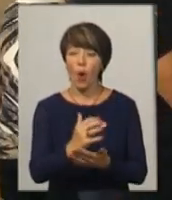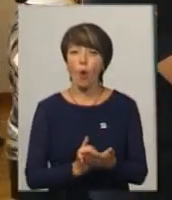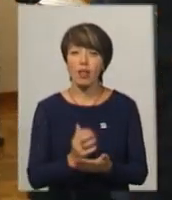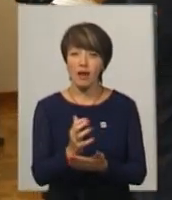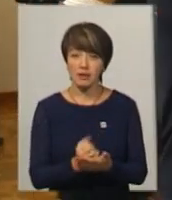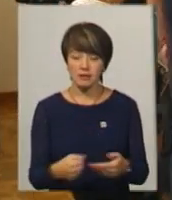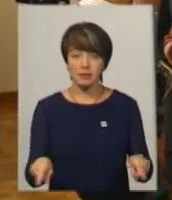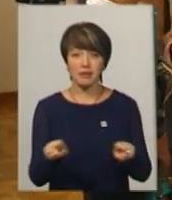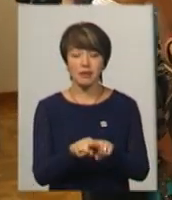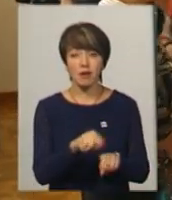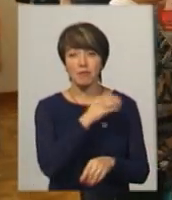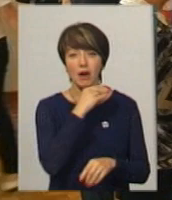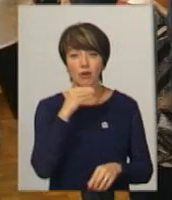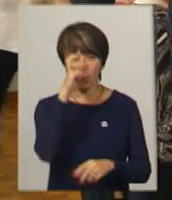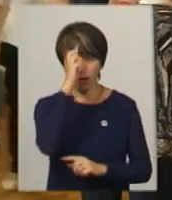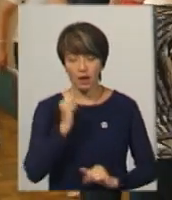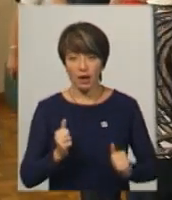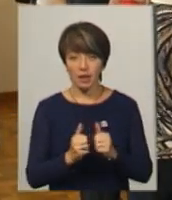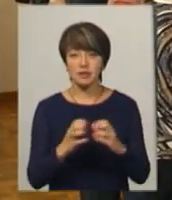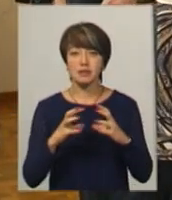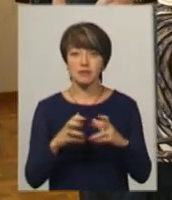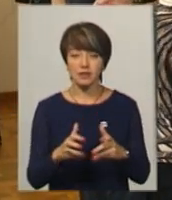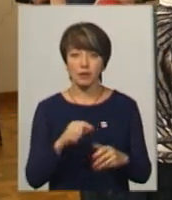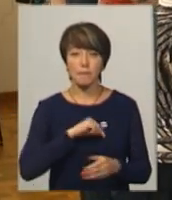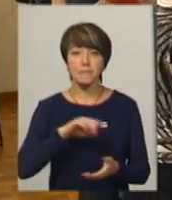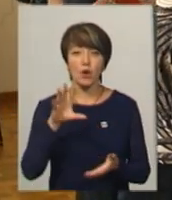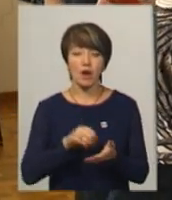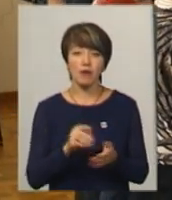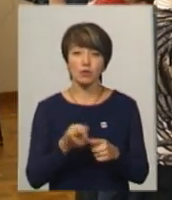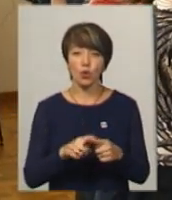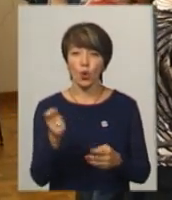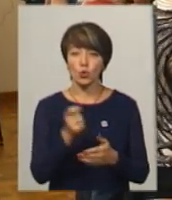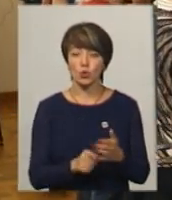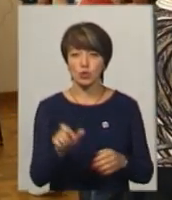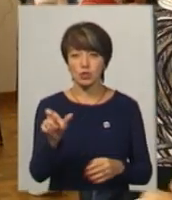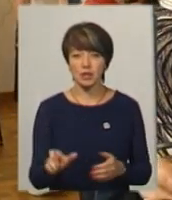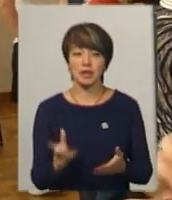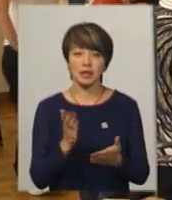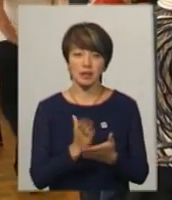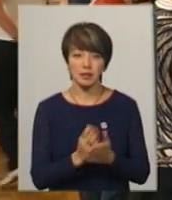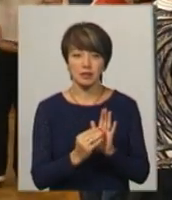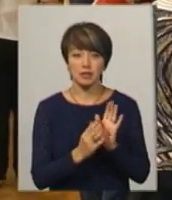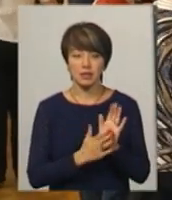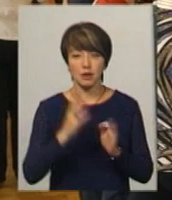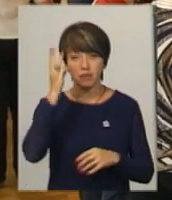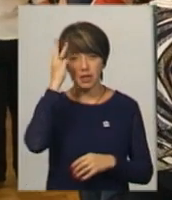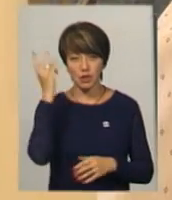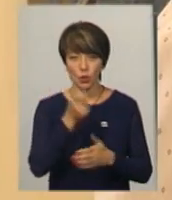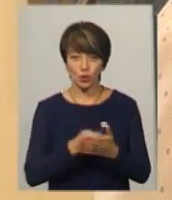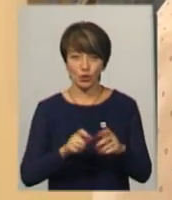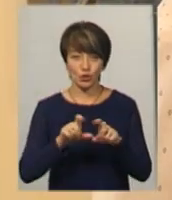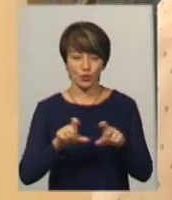само в багатьох країн світу, в біографії цього художника є стрічка із зазначенням «Хмельницька художня